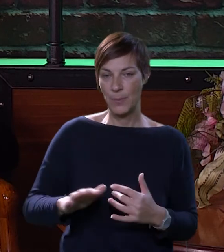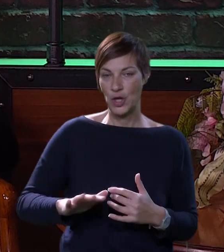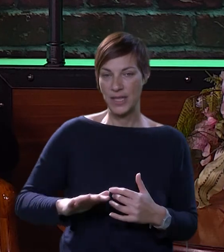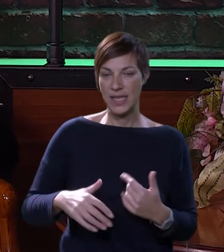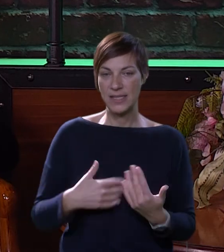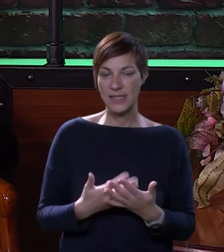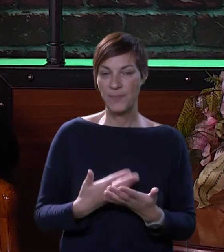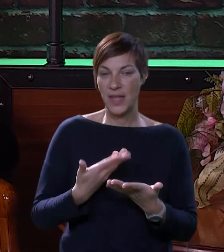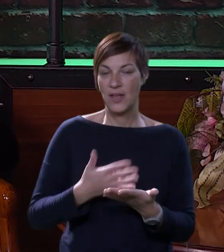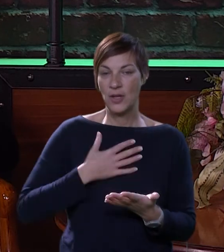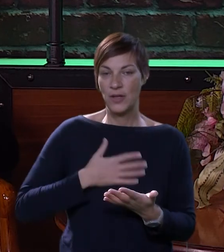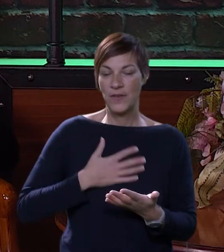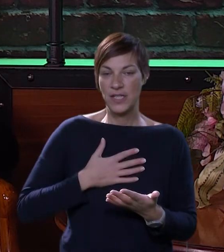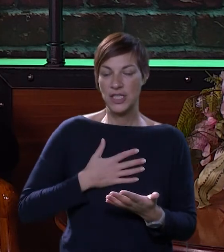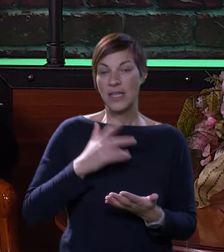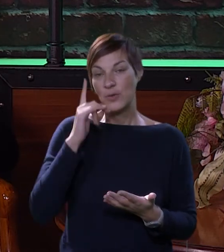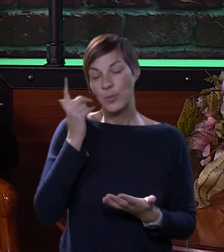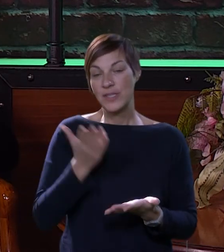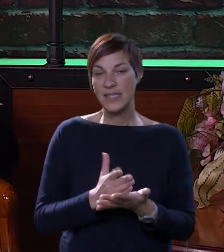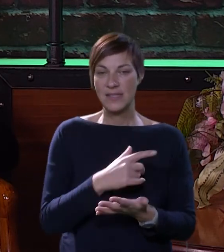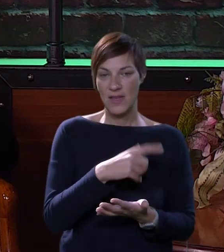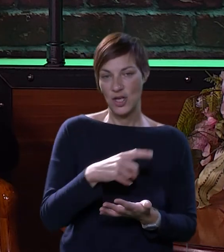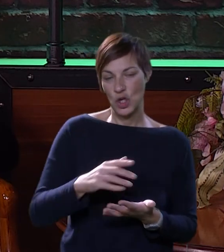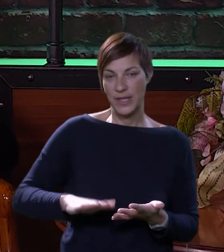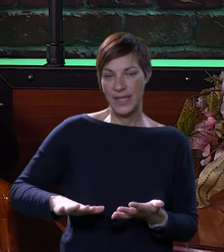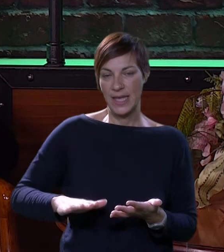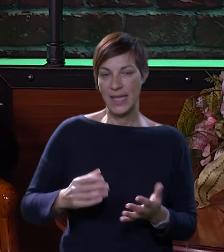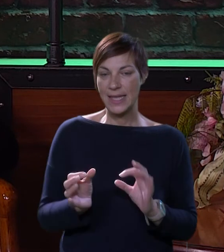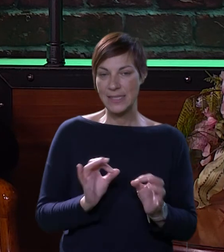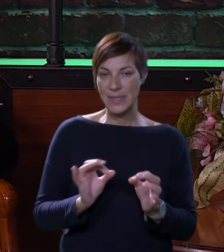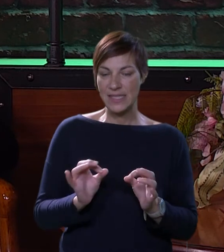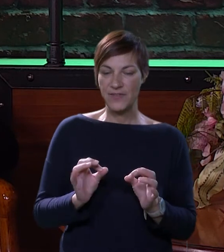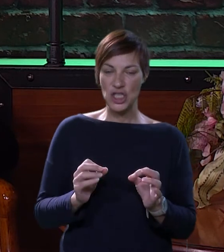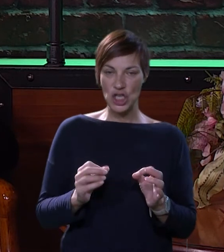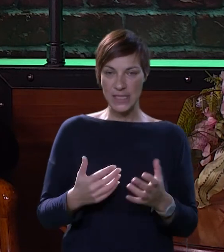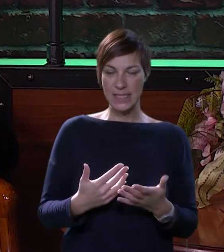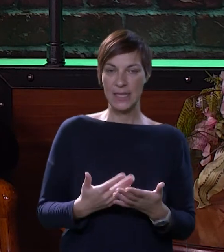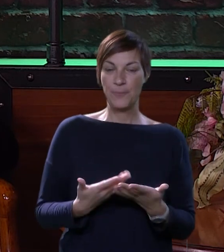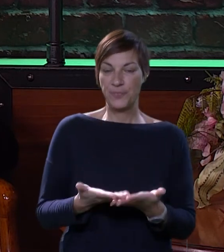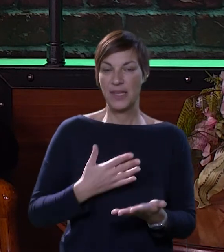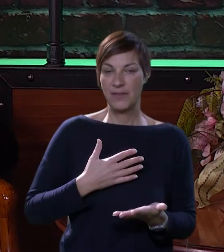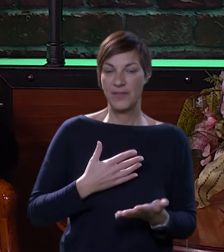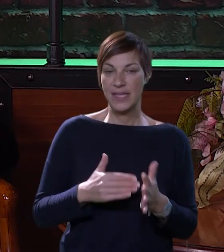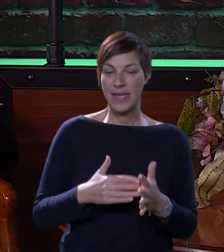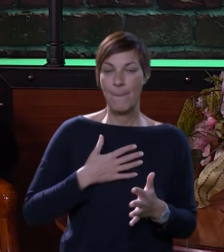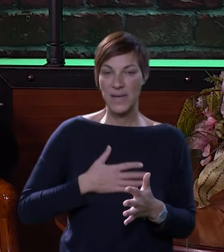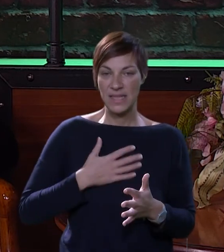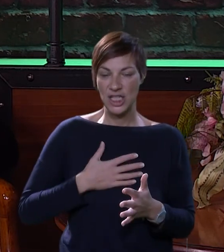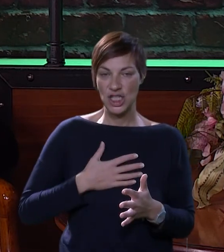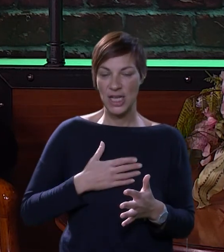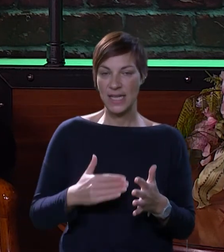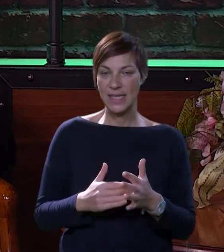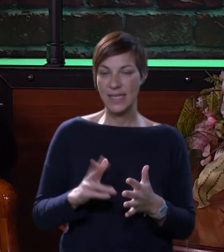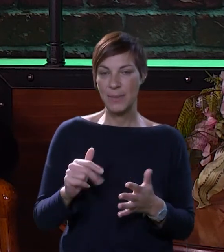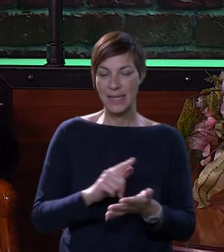djece. I ako vi želite zaista upoznat svako dijete i njegove specifičnosti, vi to trebate željeti